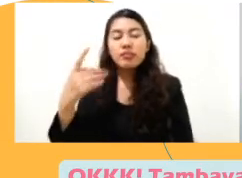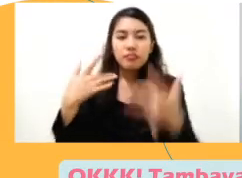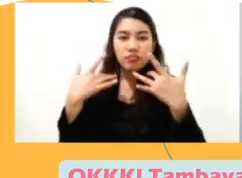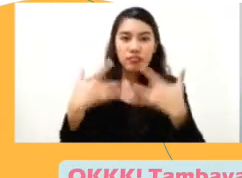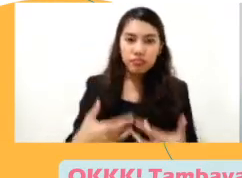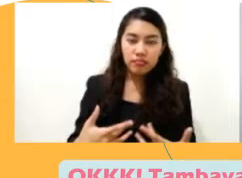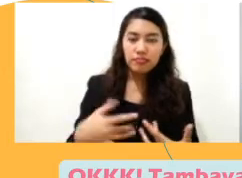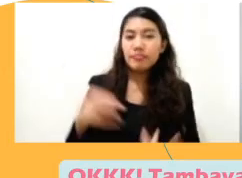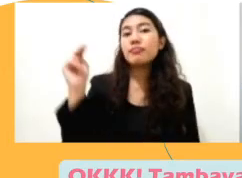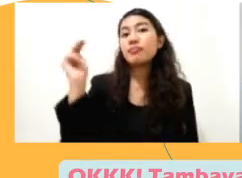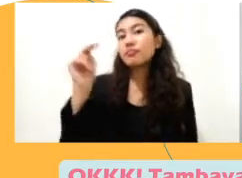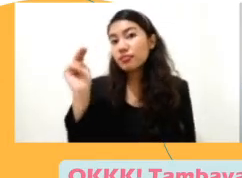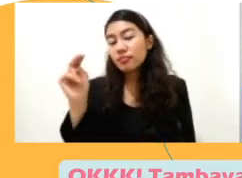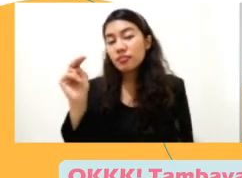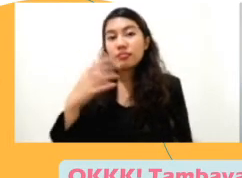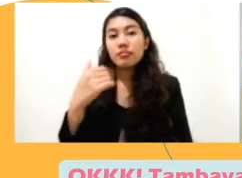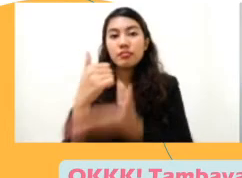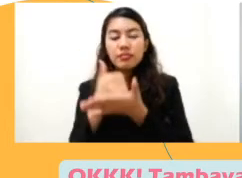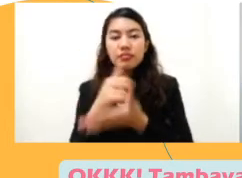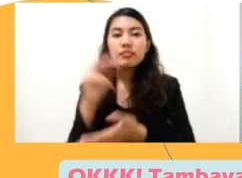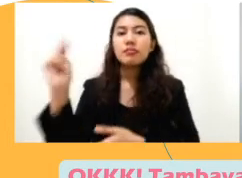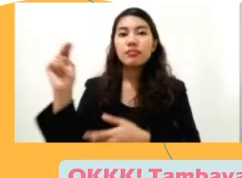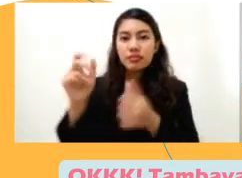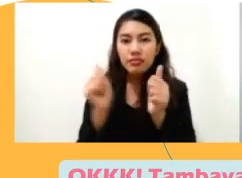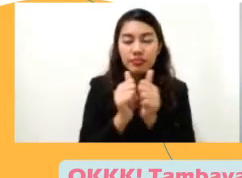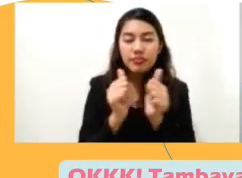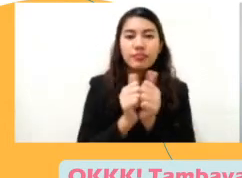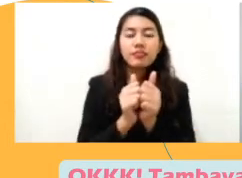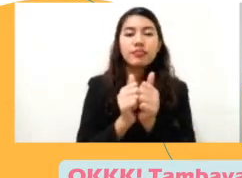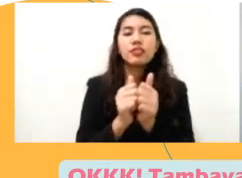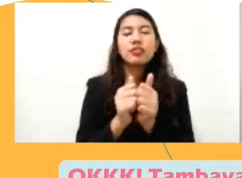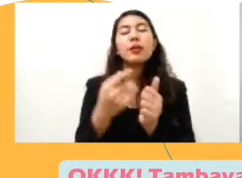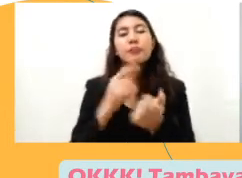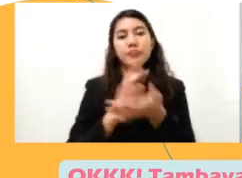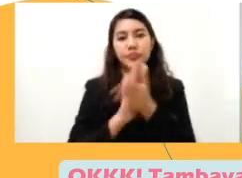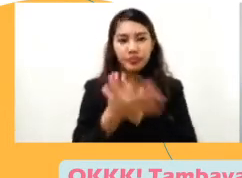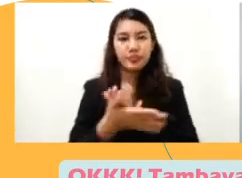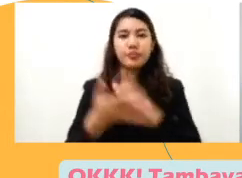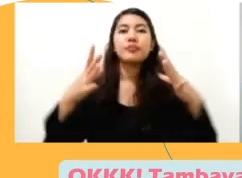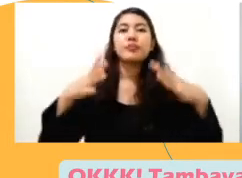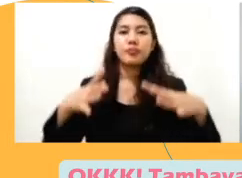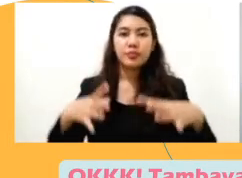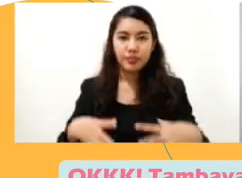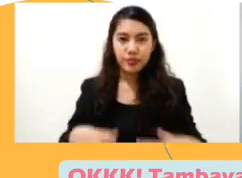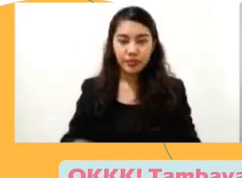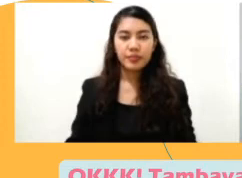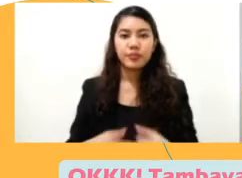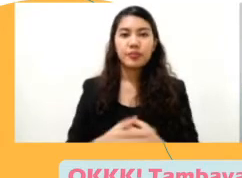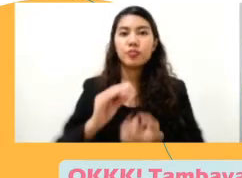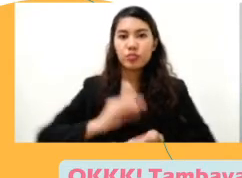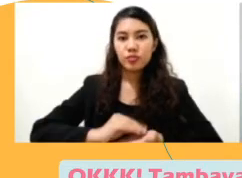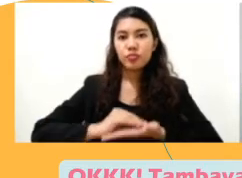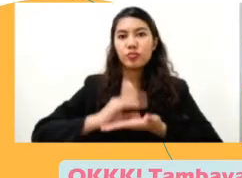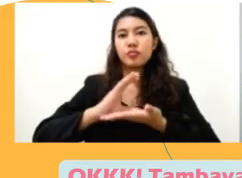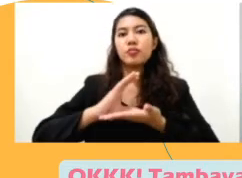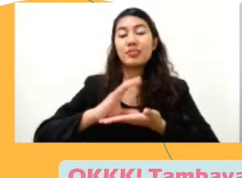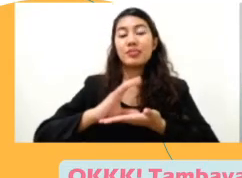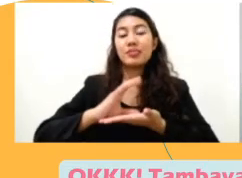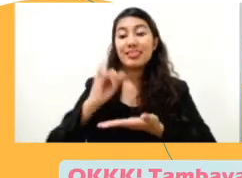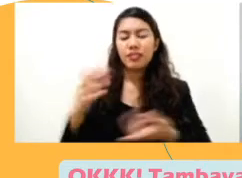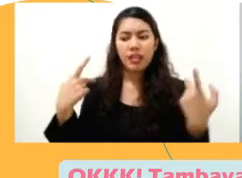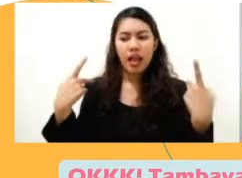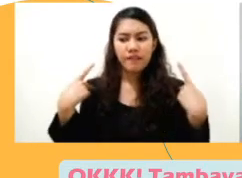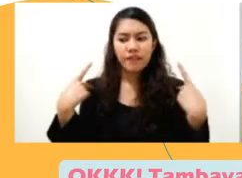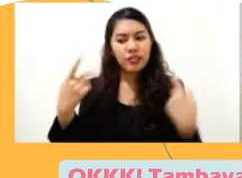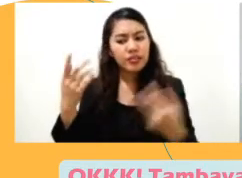kailangan natin ng kasama, no? Mas gumiginhawa at mas lalong tumataas yung ating moral at tumatapang tayo